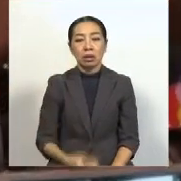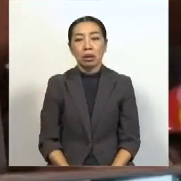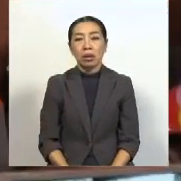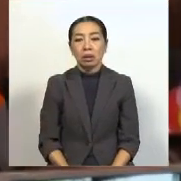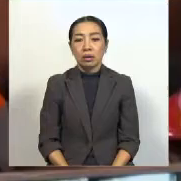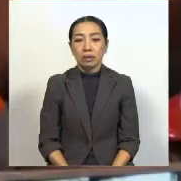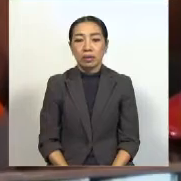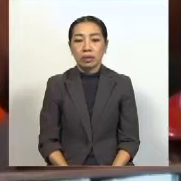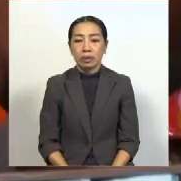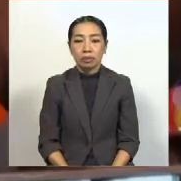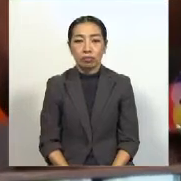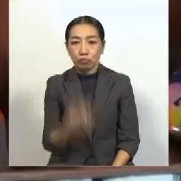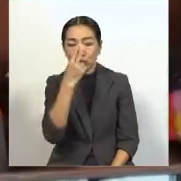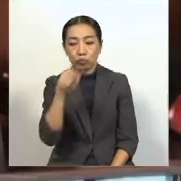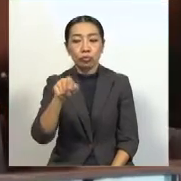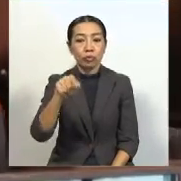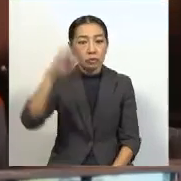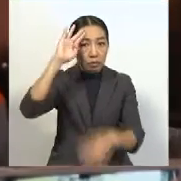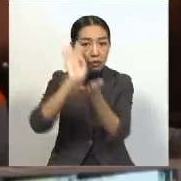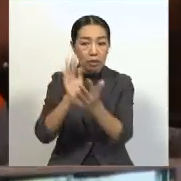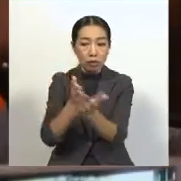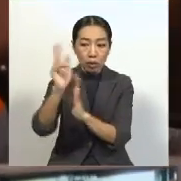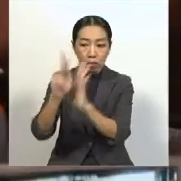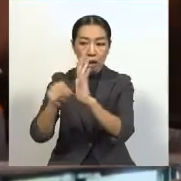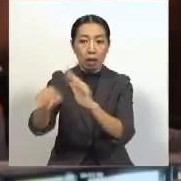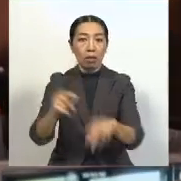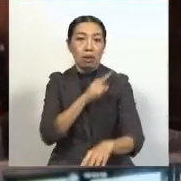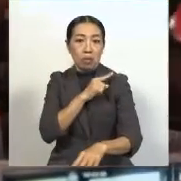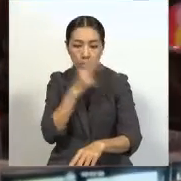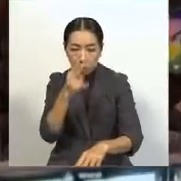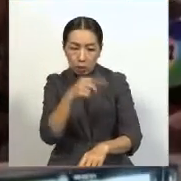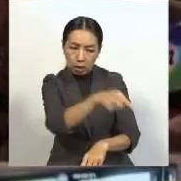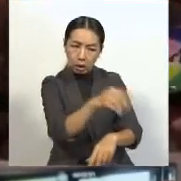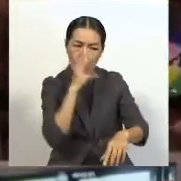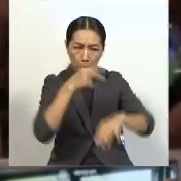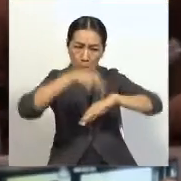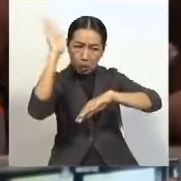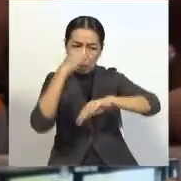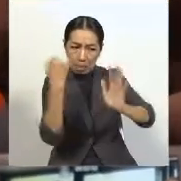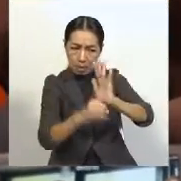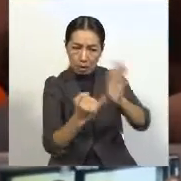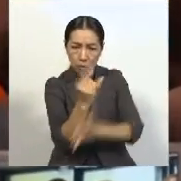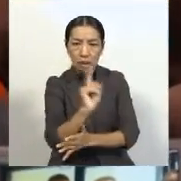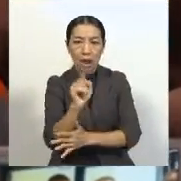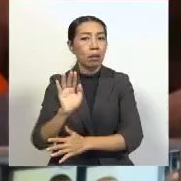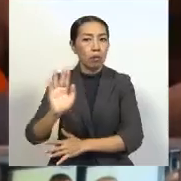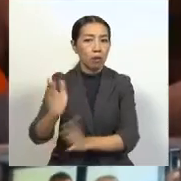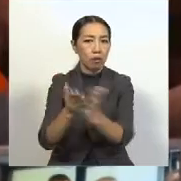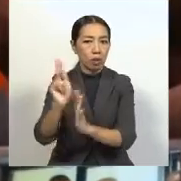างเจ้าที่เขาฝ่ายกฎหมายเขาต้องเป็นคนดูอ่ะว่าไหนผิดไม่ผิดนะเขาต้องดูอะไร เขา ไ ป